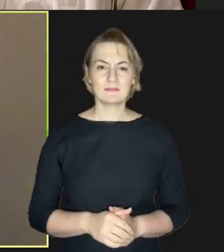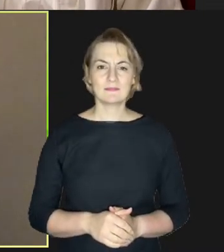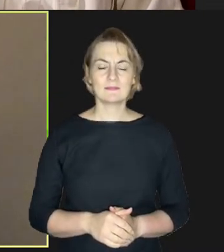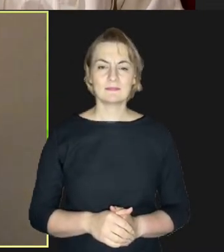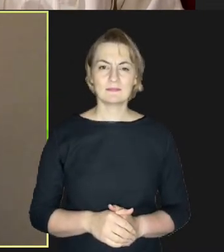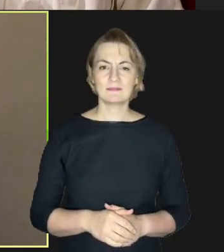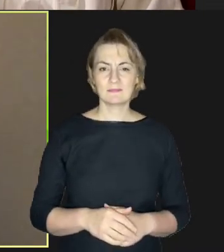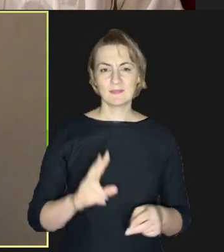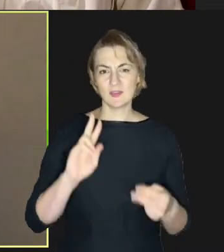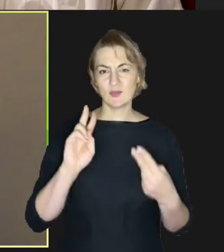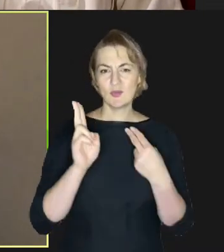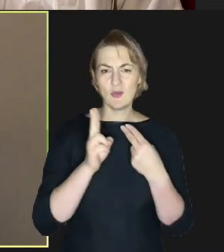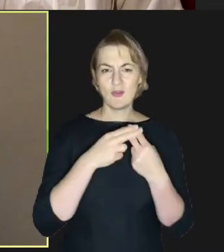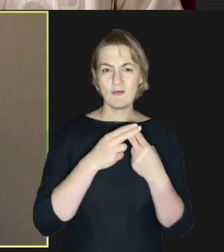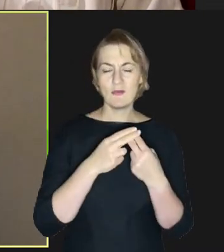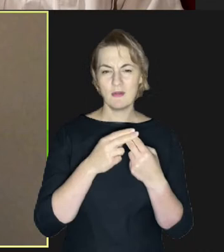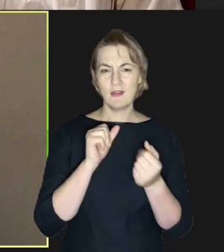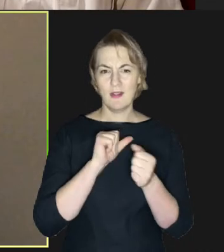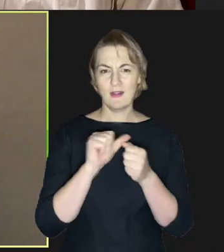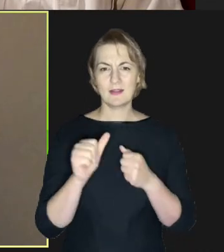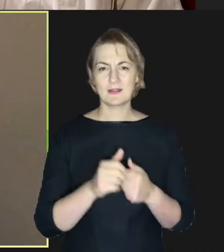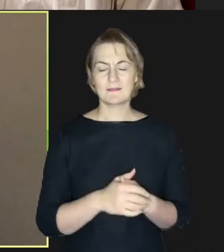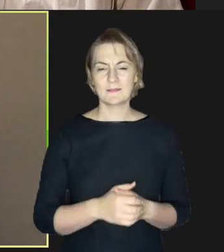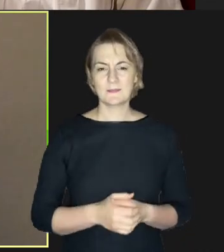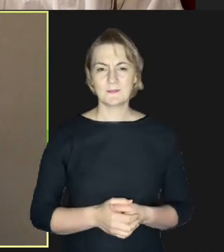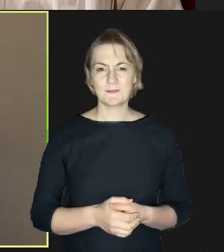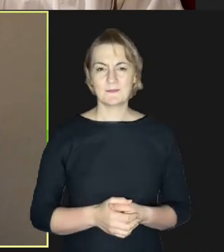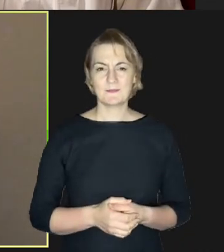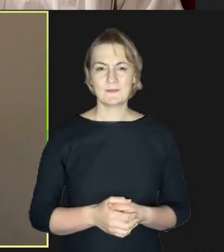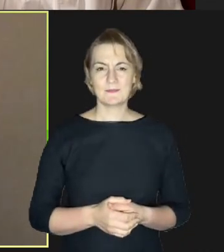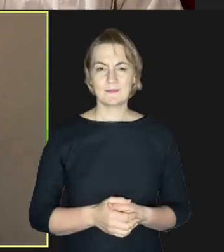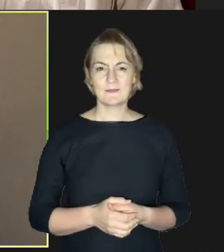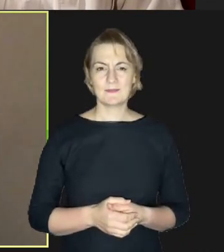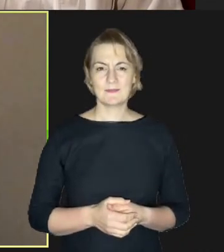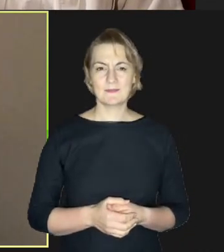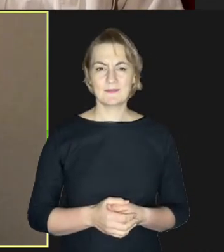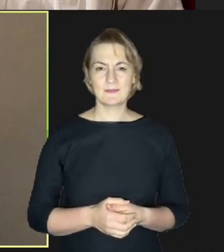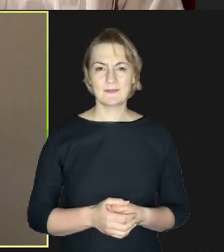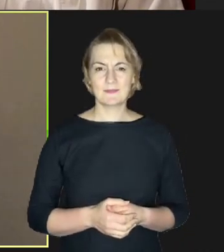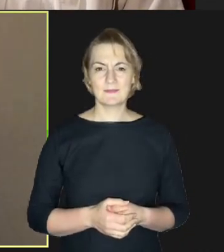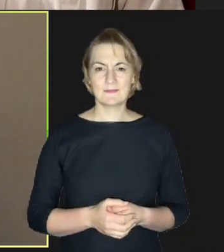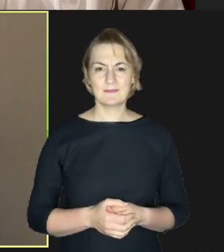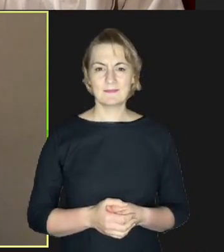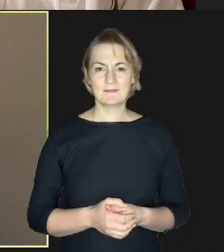odpowiedź jest na werbalnym poziomie jest taka: